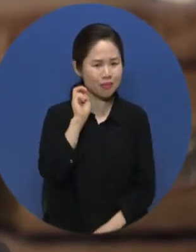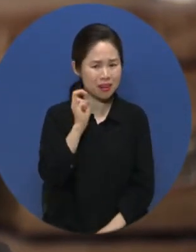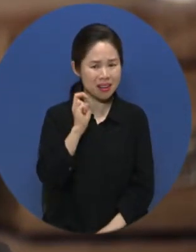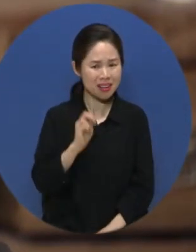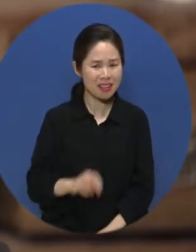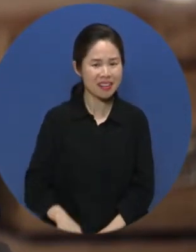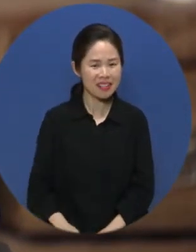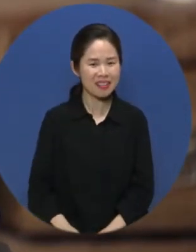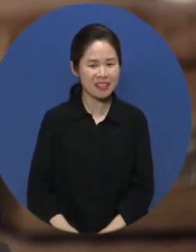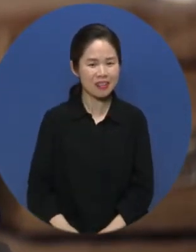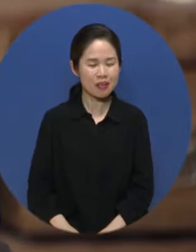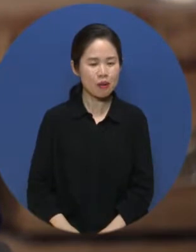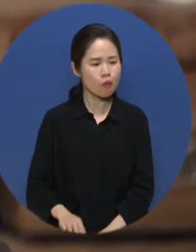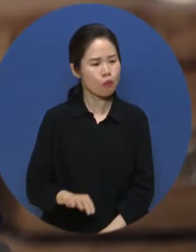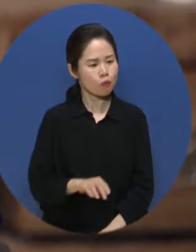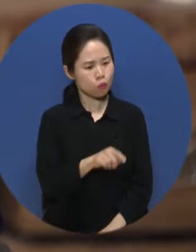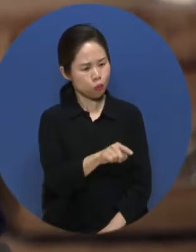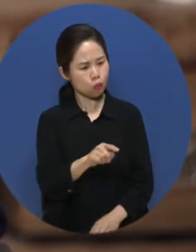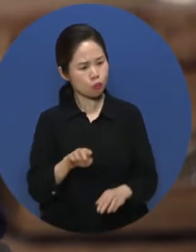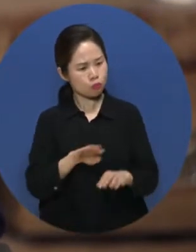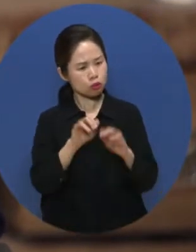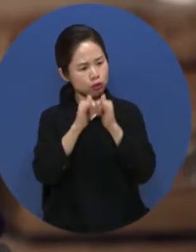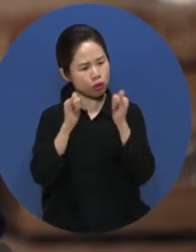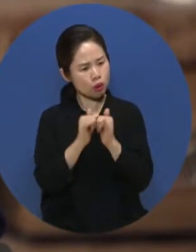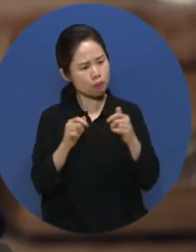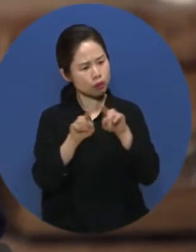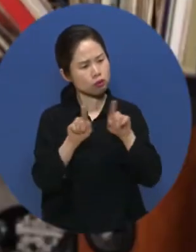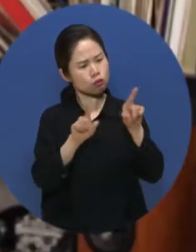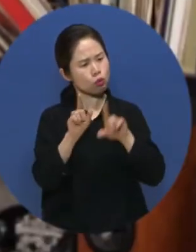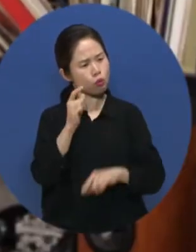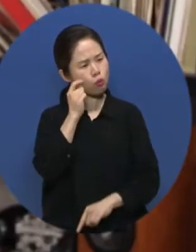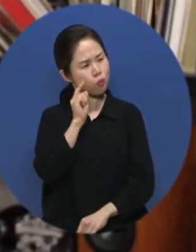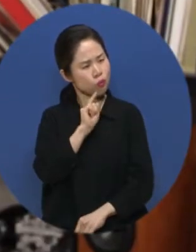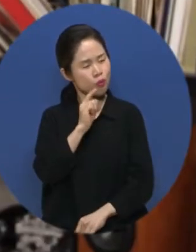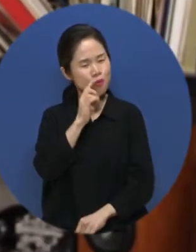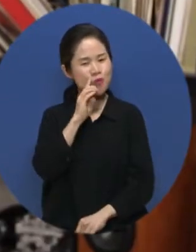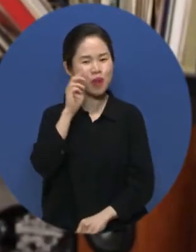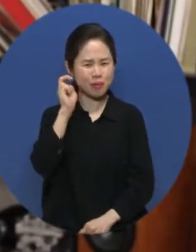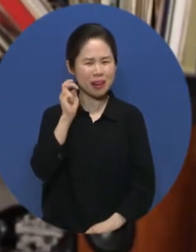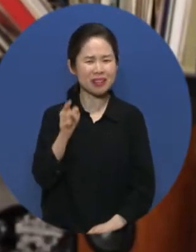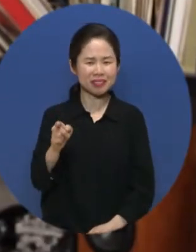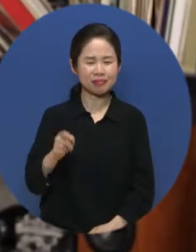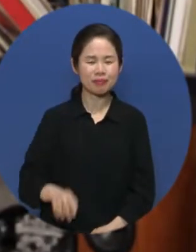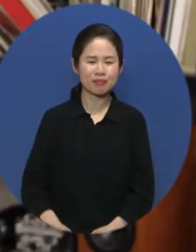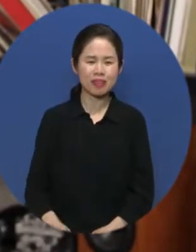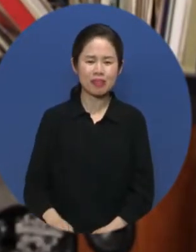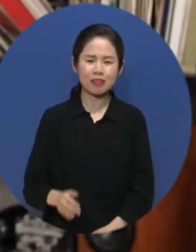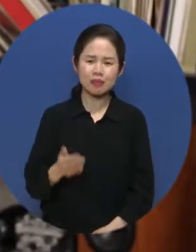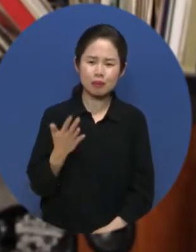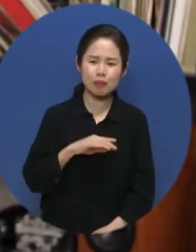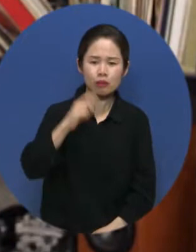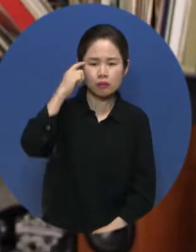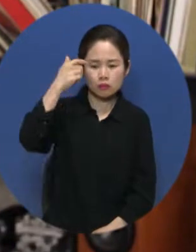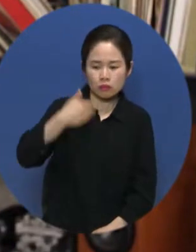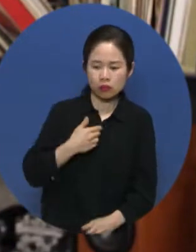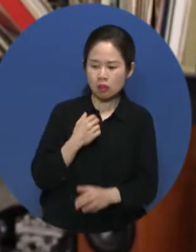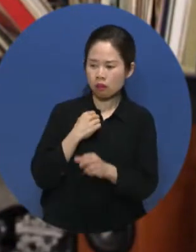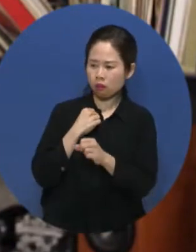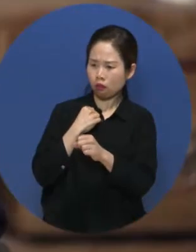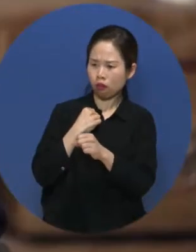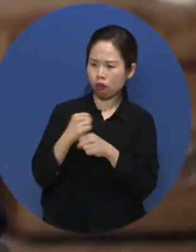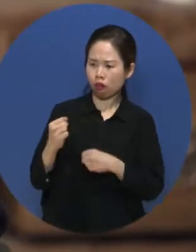살아가지? 라는 의문점을 가질 수밖에 없는 거라고 생각을 해요. 특히 이제 가장 답답하고 어이없었던 질문은,